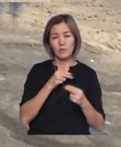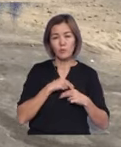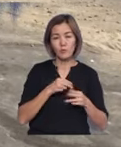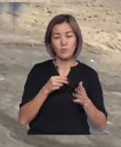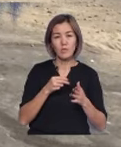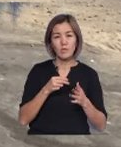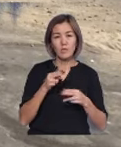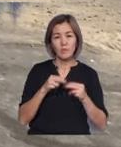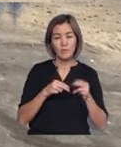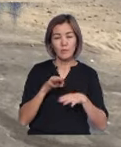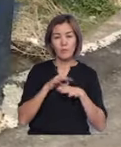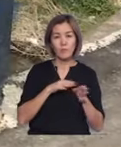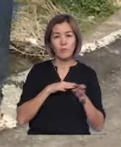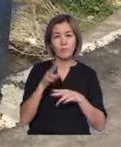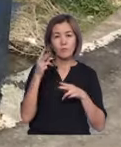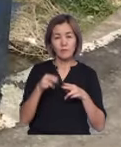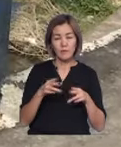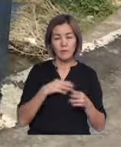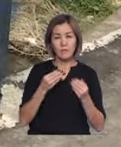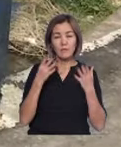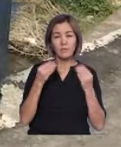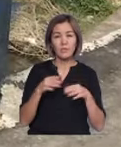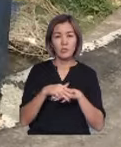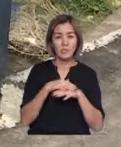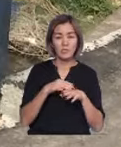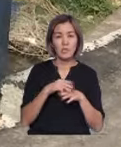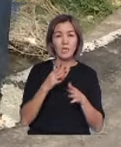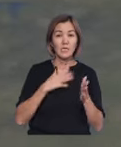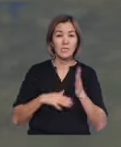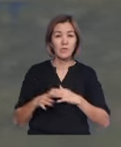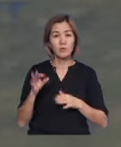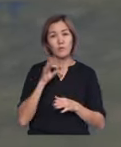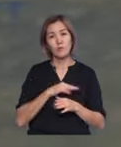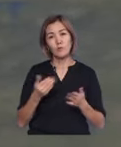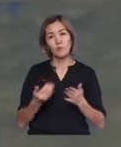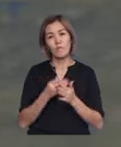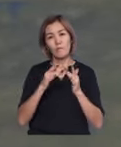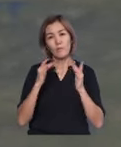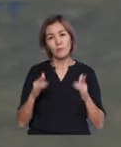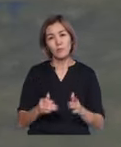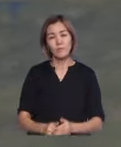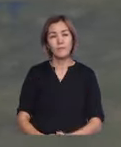строительные работы были полностью завершены и теперь жители села с радостью пользуются новым